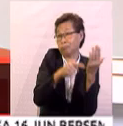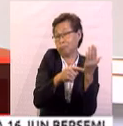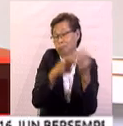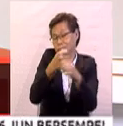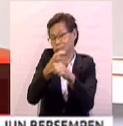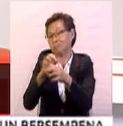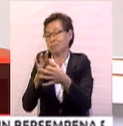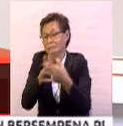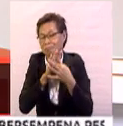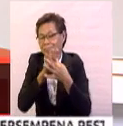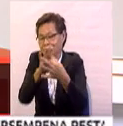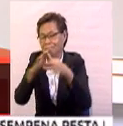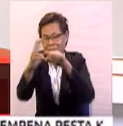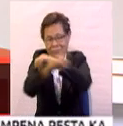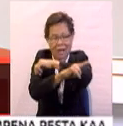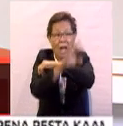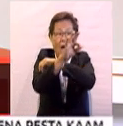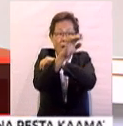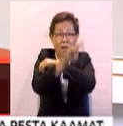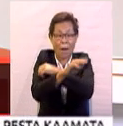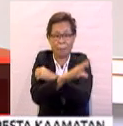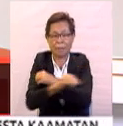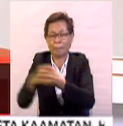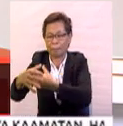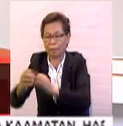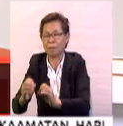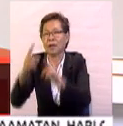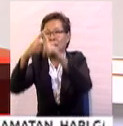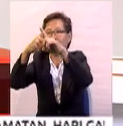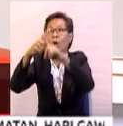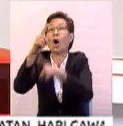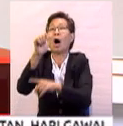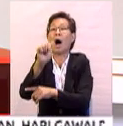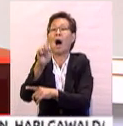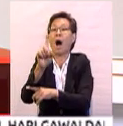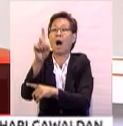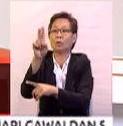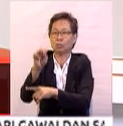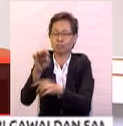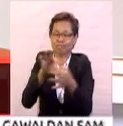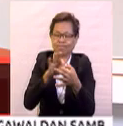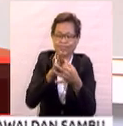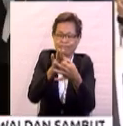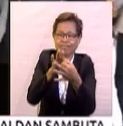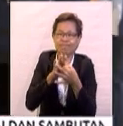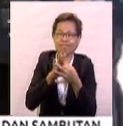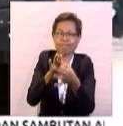hasil kerjasama antara Negeri FM dan Pejabat Dewan Undangan Negeri.